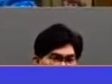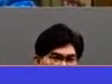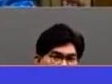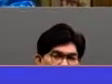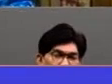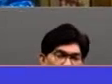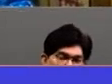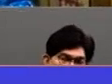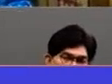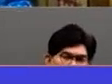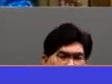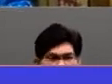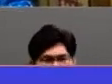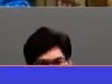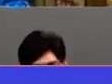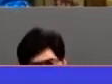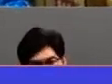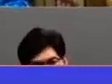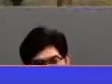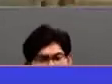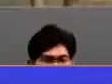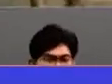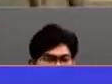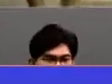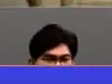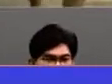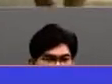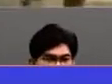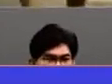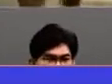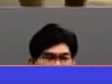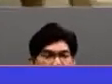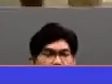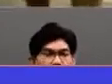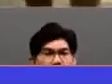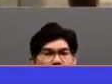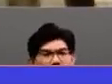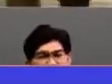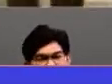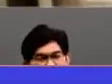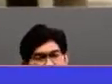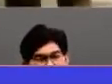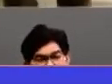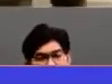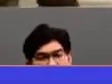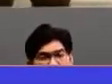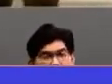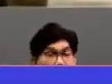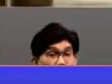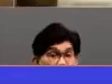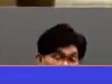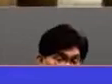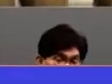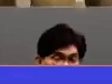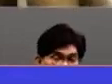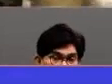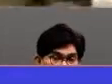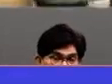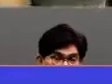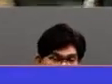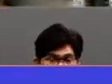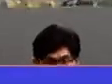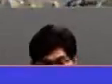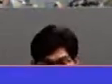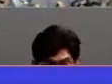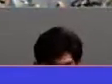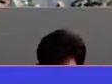จำนวน1527ล้านบาทนะคะมีมติ 28พฤษภาคมที่ผ่านมาค่ะเห็นชอบว่า